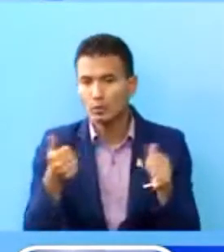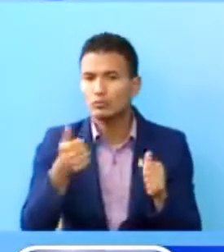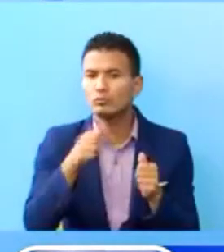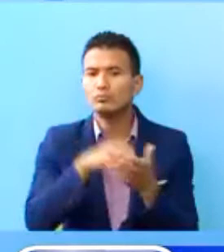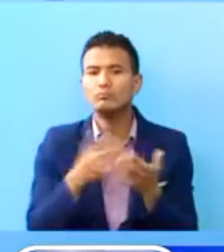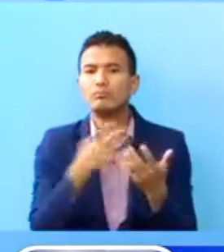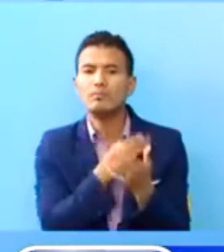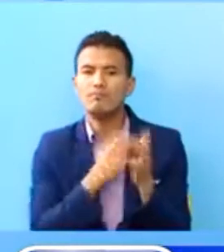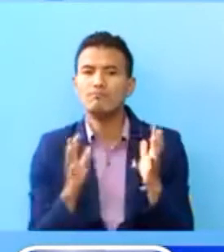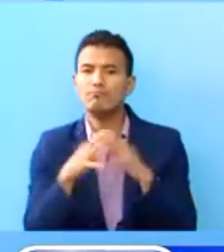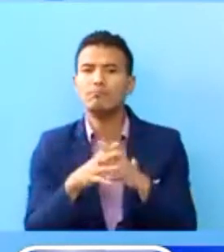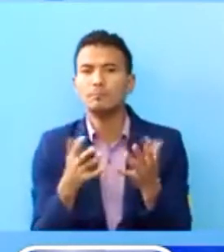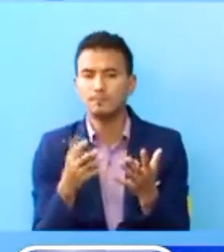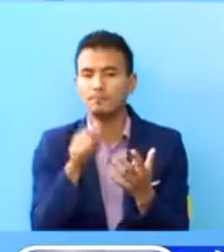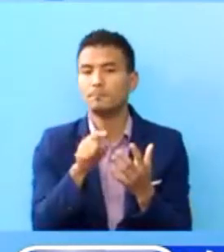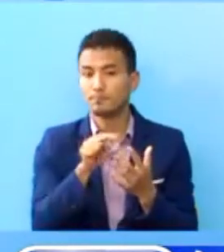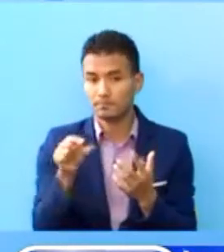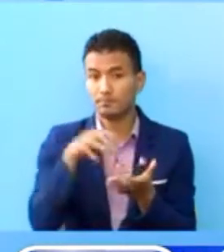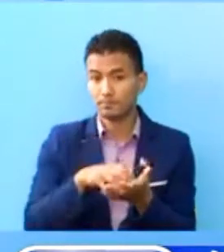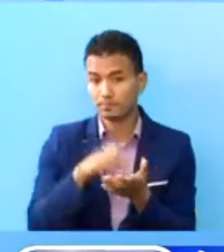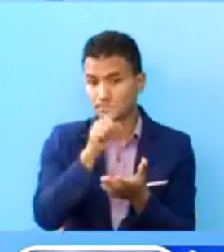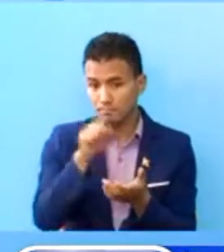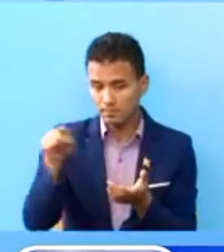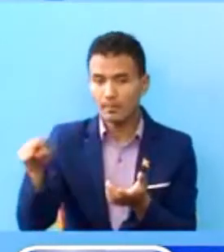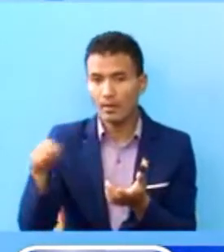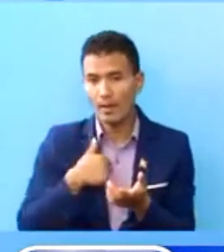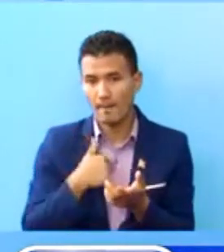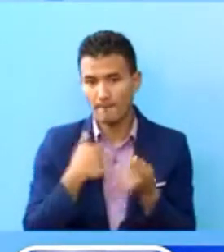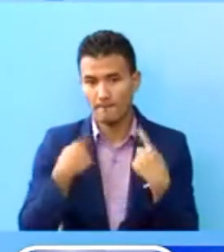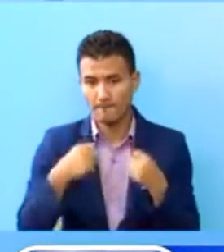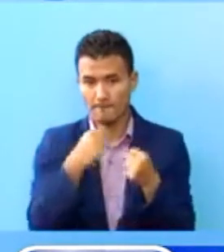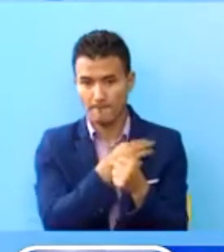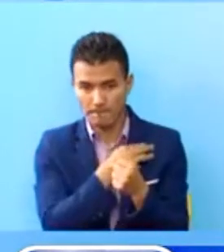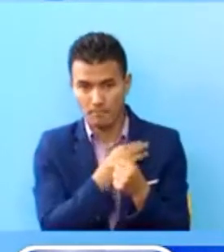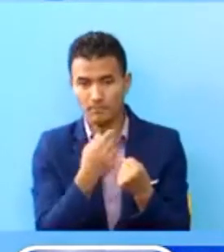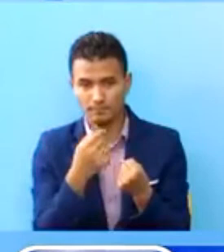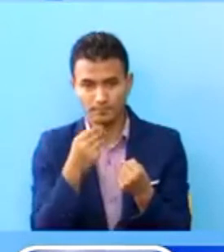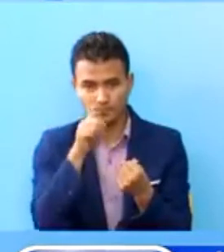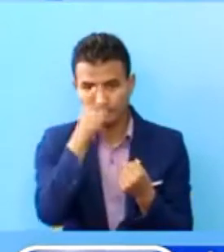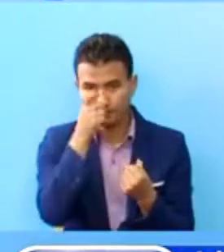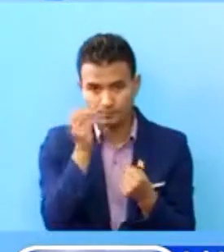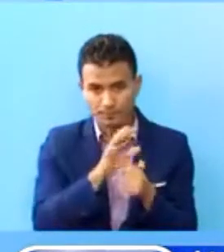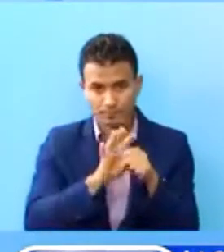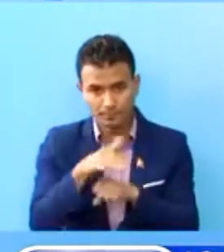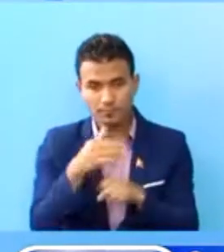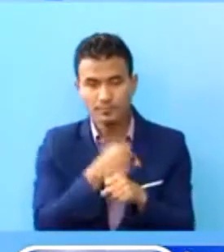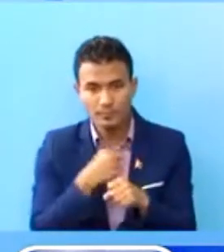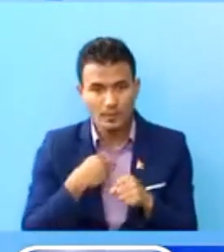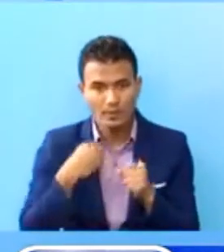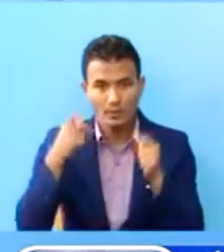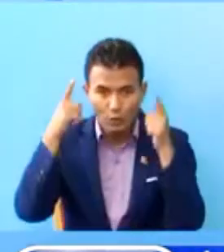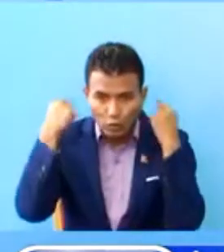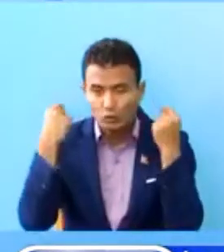जहाँनिर भिडभाड हुन्छ र त्यस्तो ठाउँहरू लगायत हाम्रा स्वास्थ्य कर्मीहरू, अहिलेसम्म 100 भन्दा बढी स्वास्थ्य कर्मीहरू, चिकित्सक